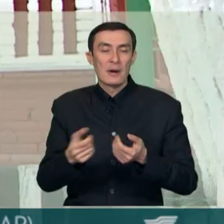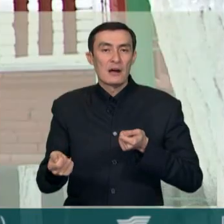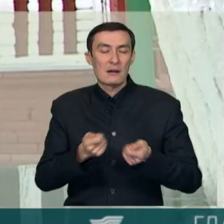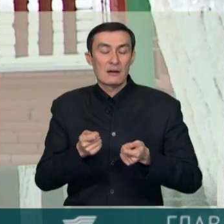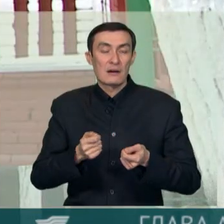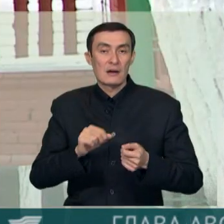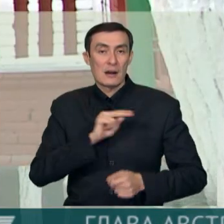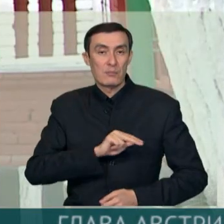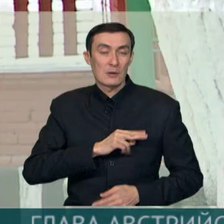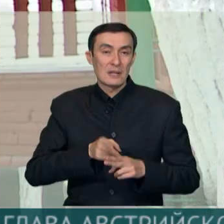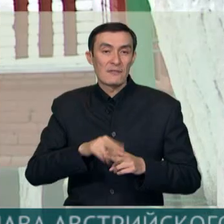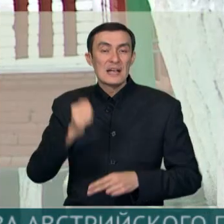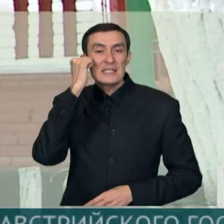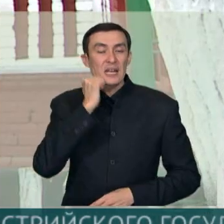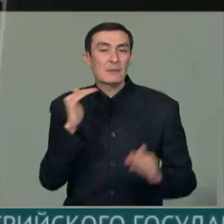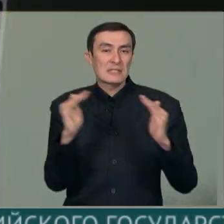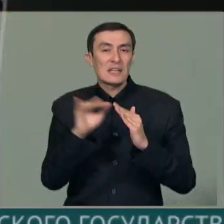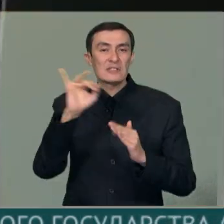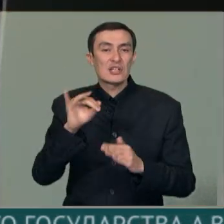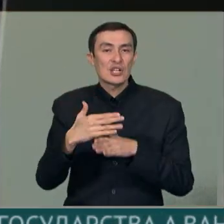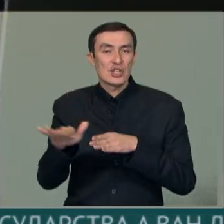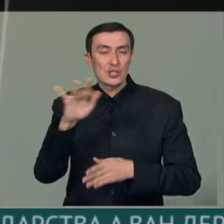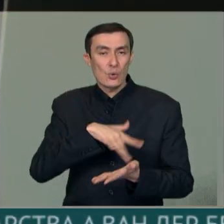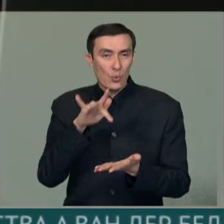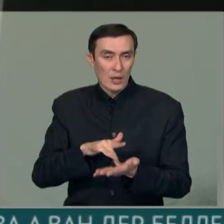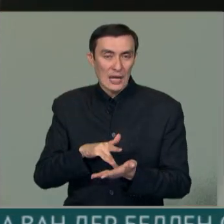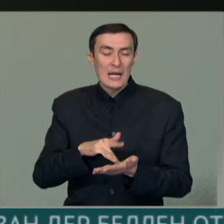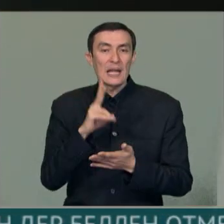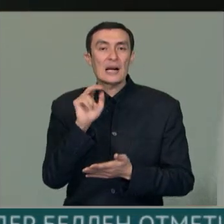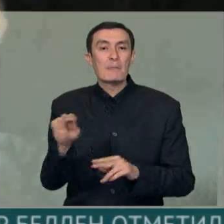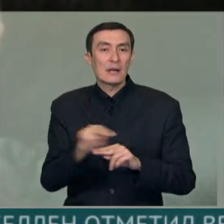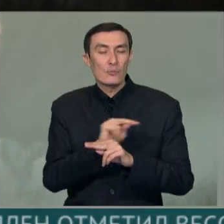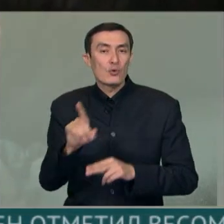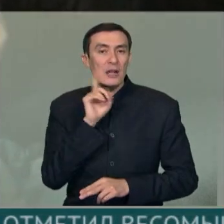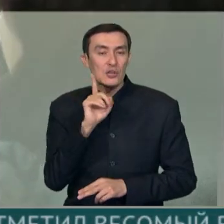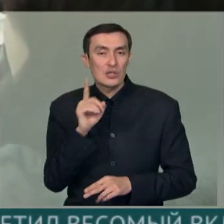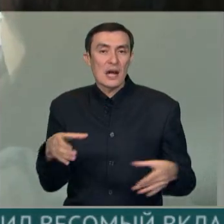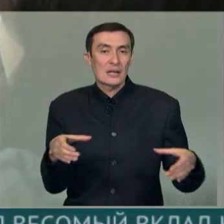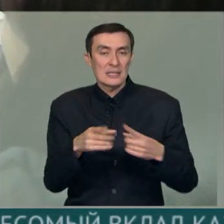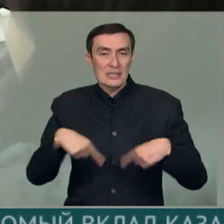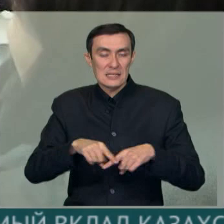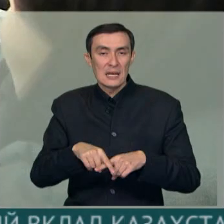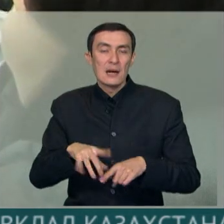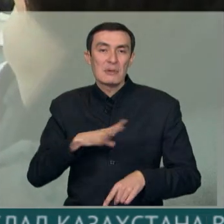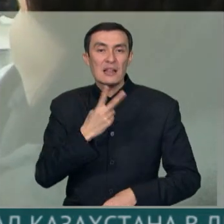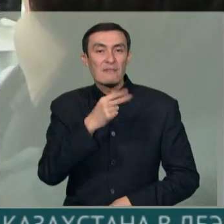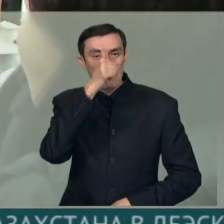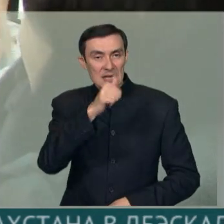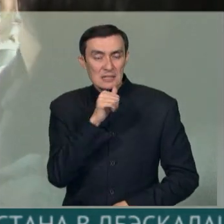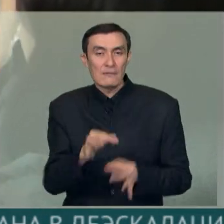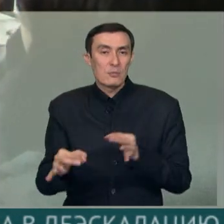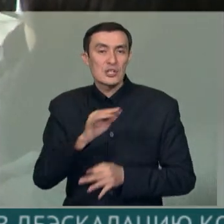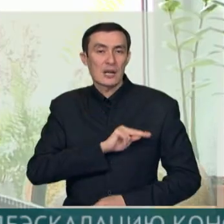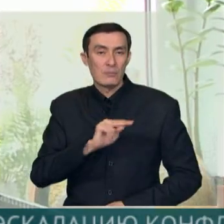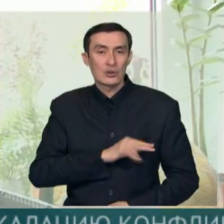Она разместилась в старинном здании в исторической части города. На капитальный ремонт у молодежных НПО ушло 2 месяца. В регионе